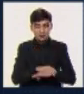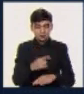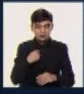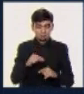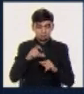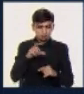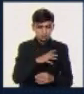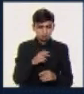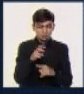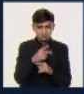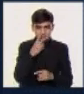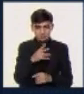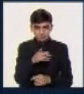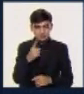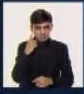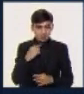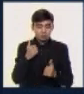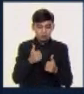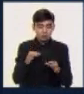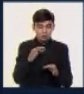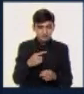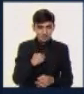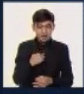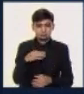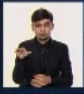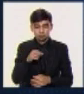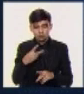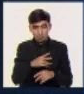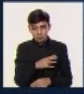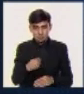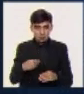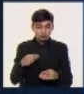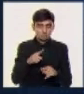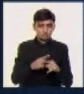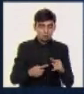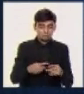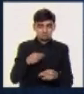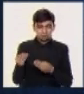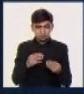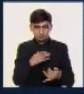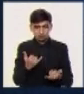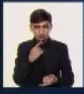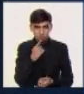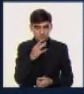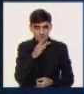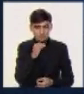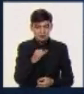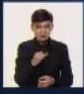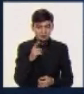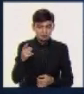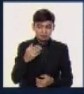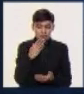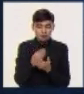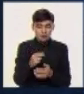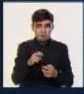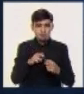поднял, посмотрел. Ну ты же знаешь прекрасно, я у одних брала, другим отдавала, попала в такую сложную ситуацию. Это уже твои проблемы.